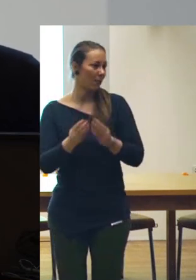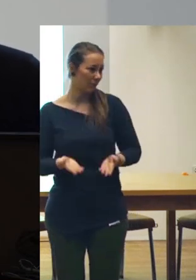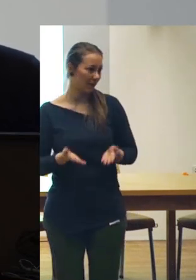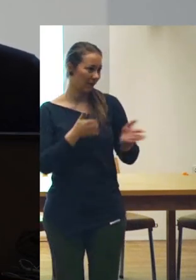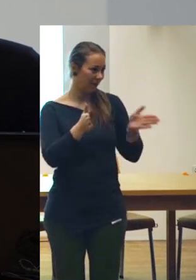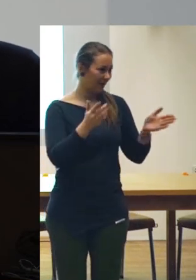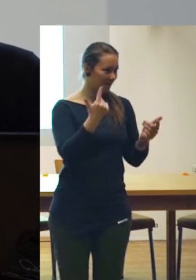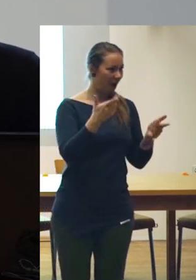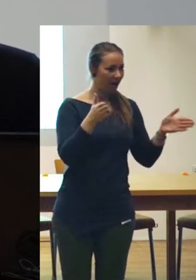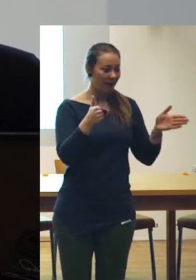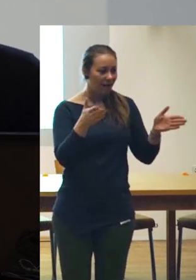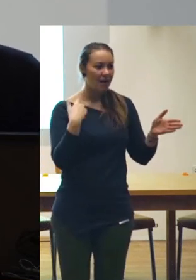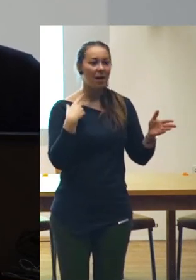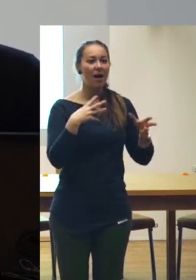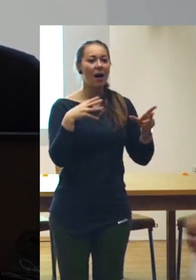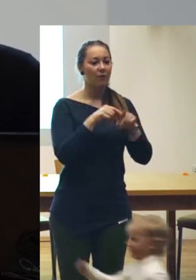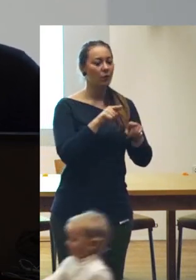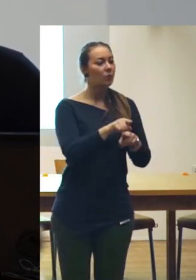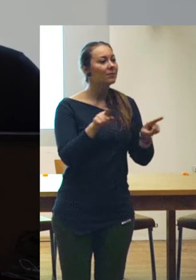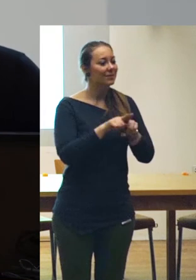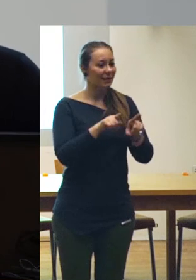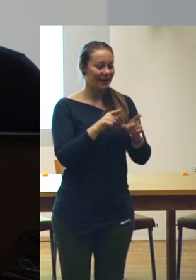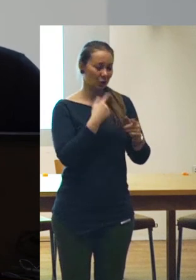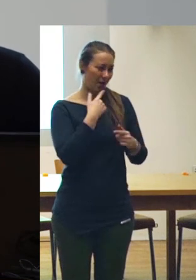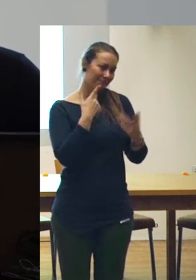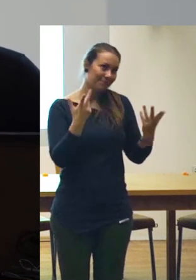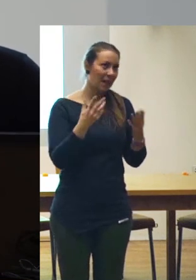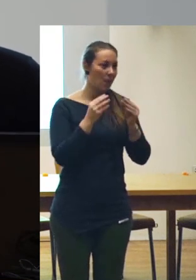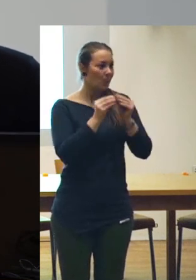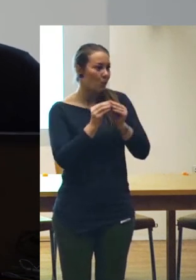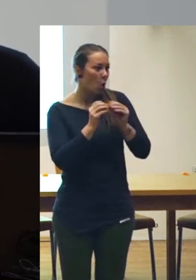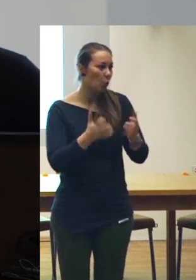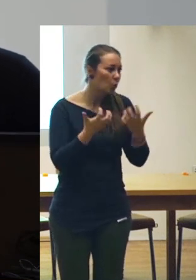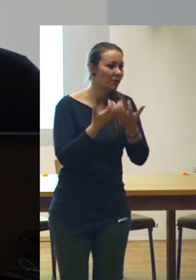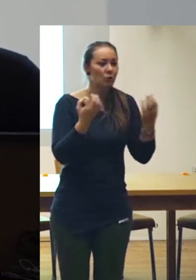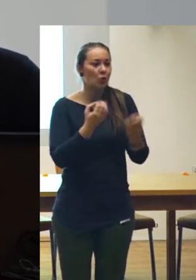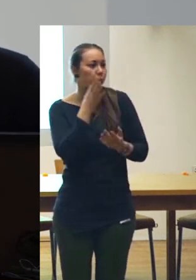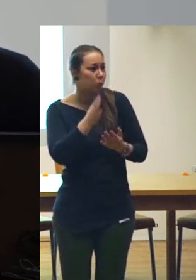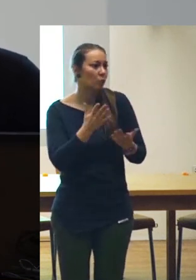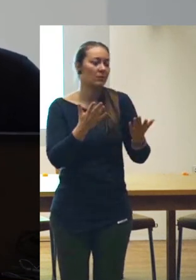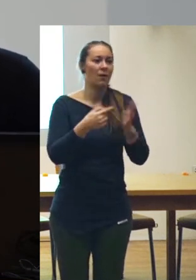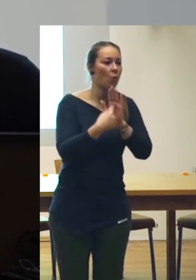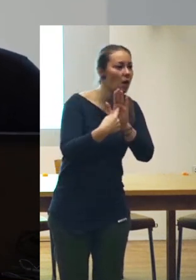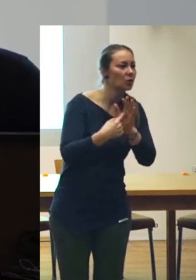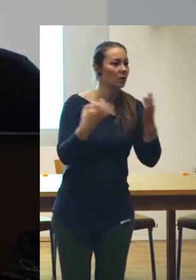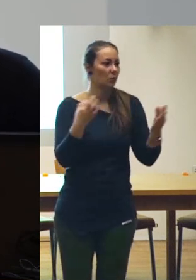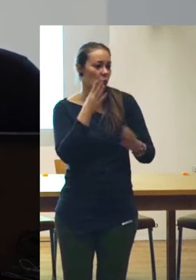A vlastně i ta produkce je formou jakoby péče o tu instituci, takže by taky měla být